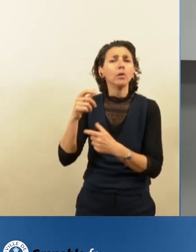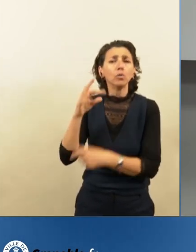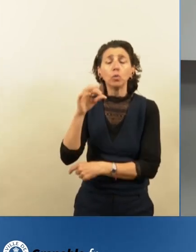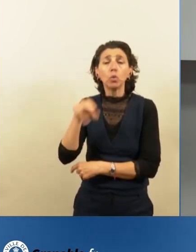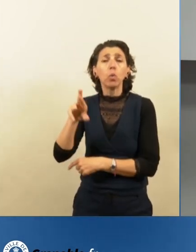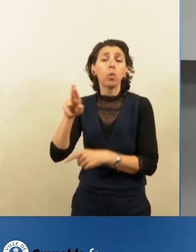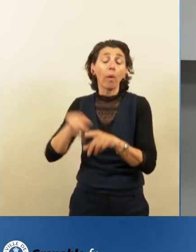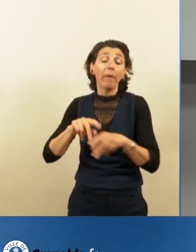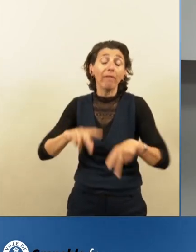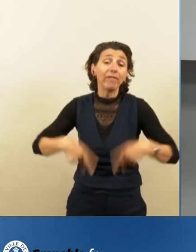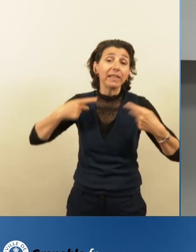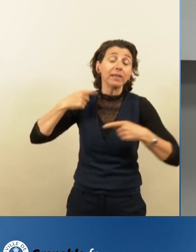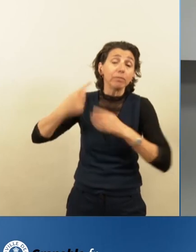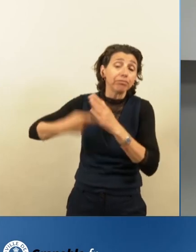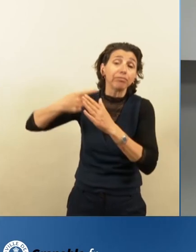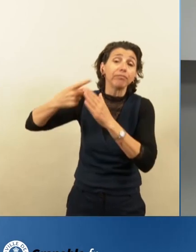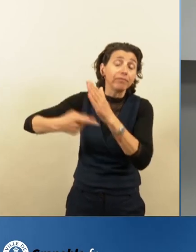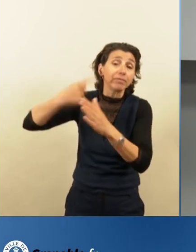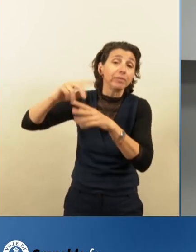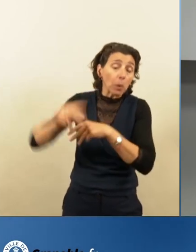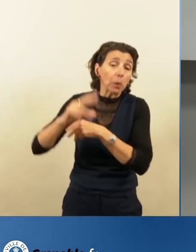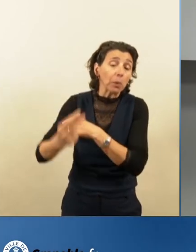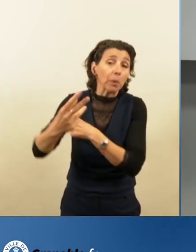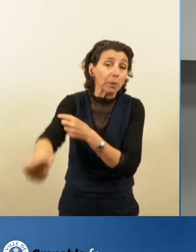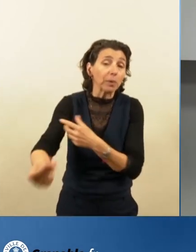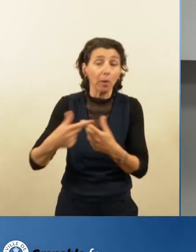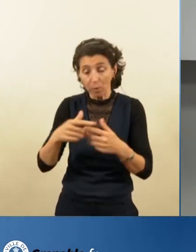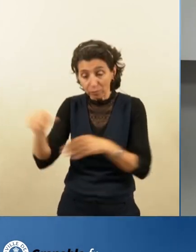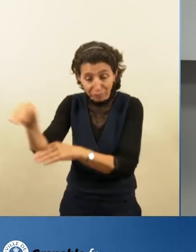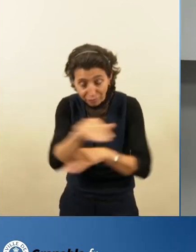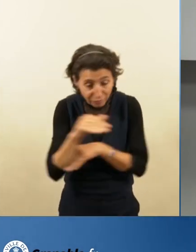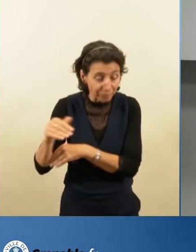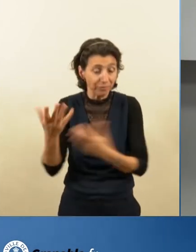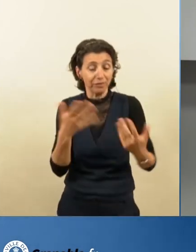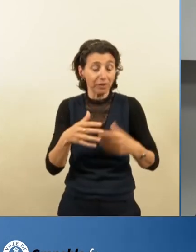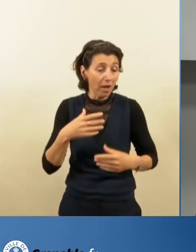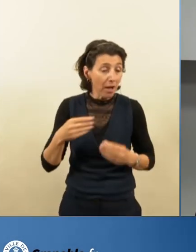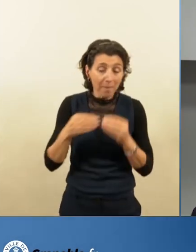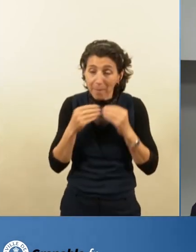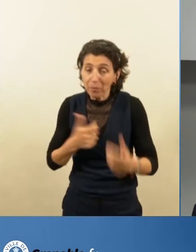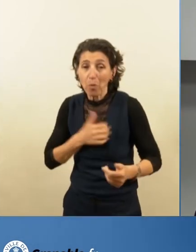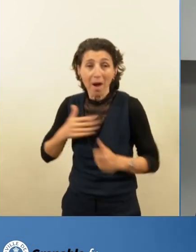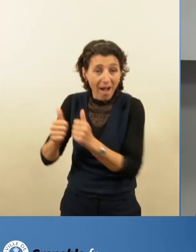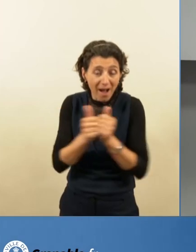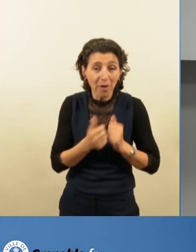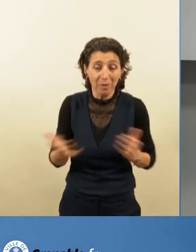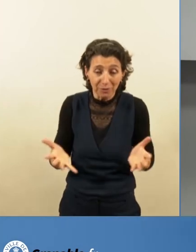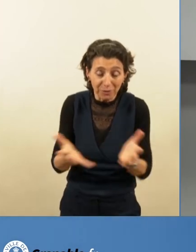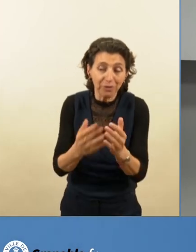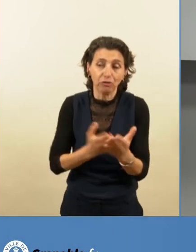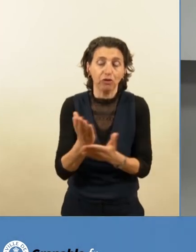notre triptyque nous garantir des sécurités gérer les biens communs et nourrir le désir de sens tout cela a un objectif c'est juste de se dire